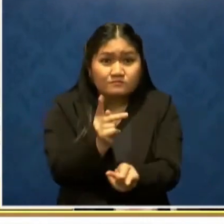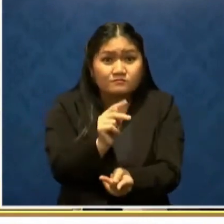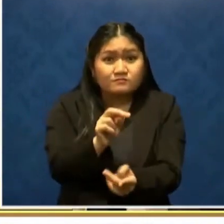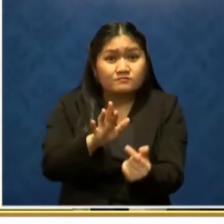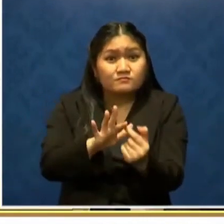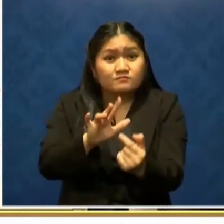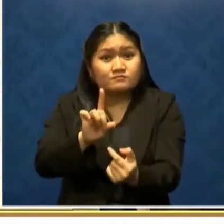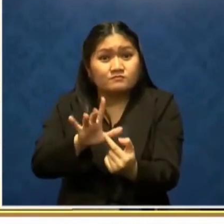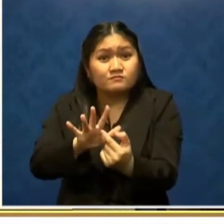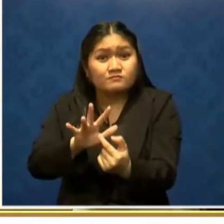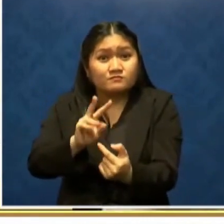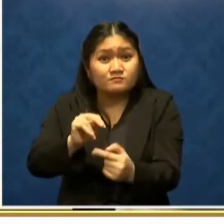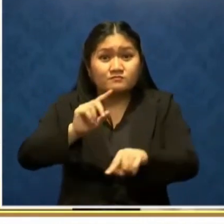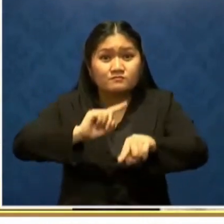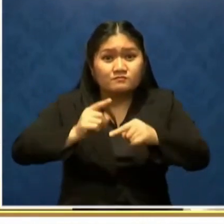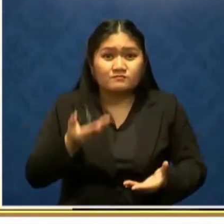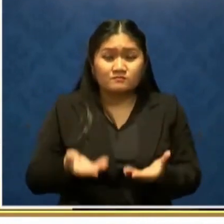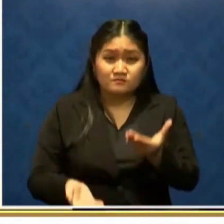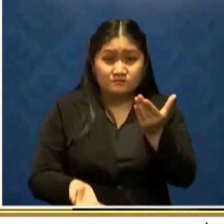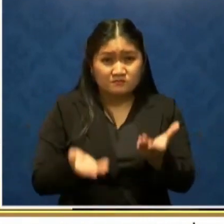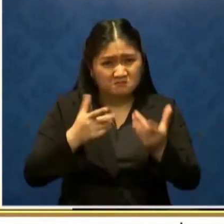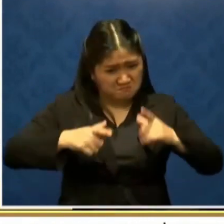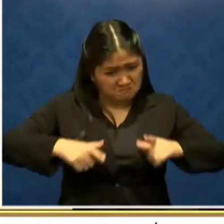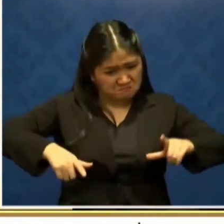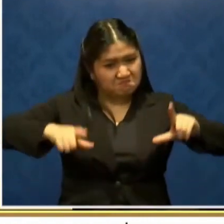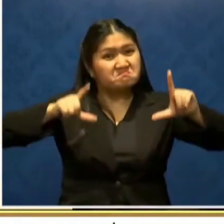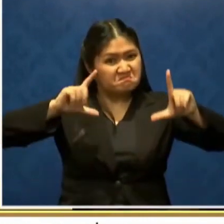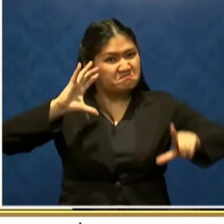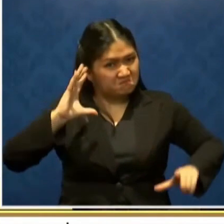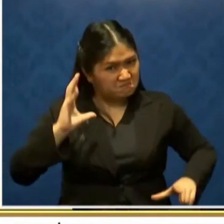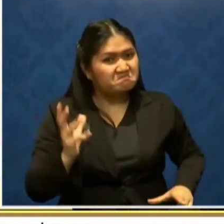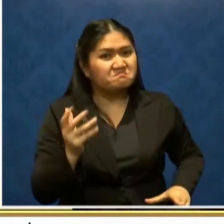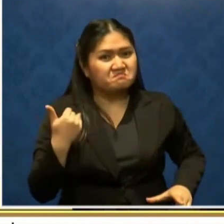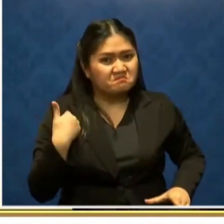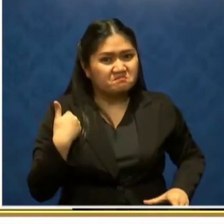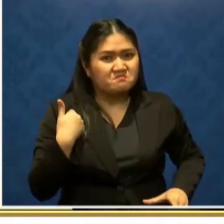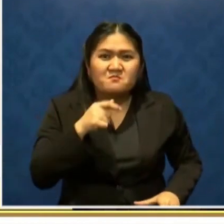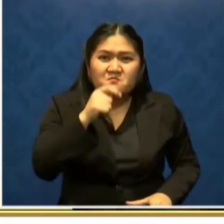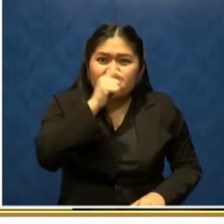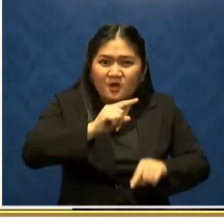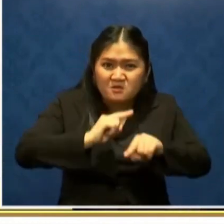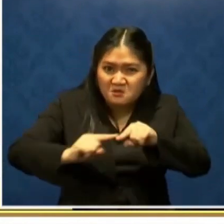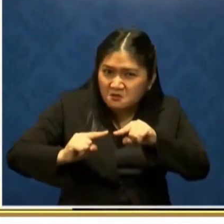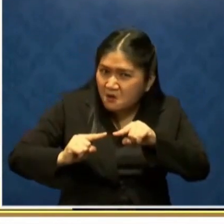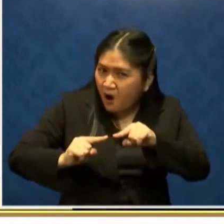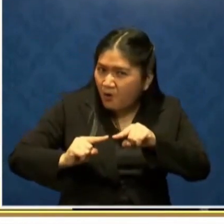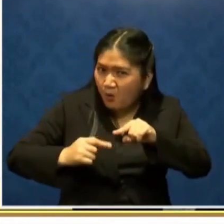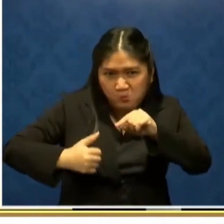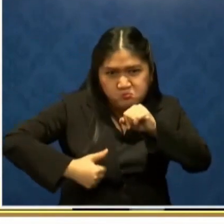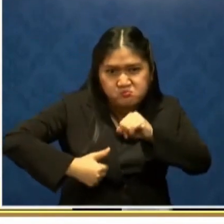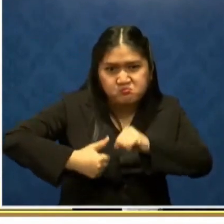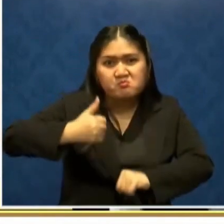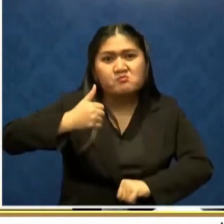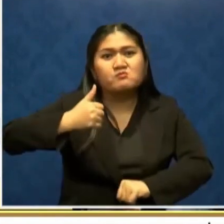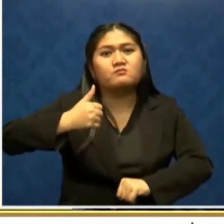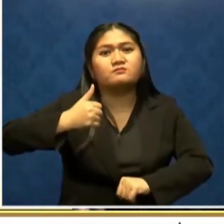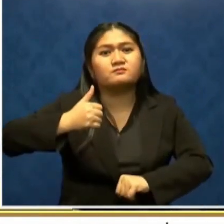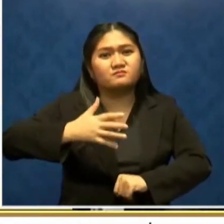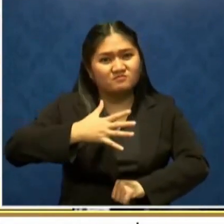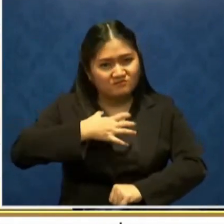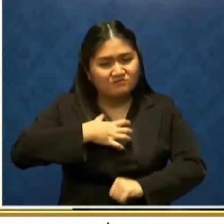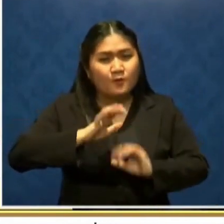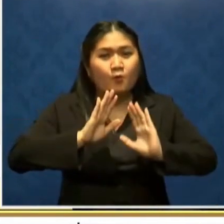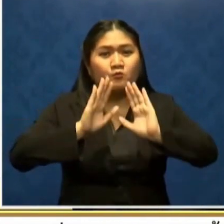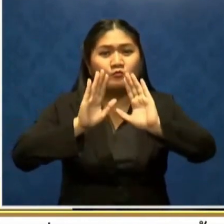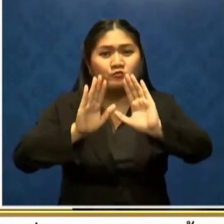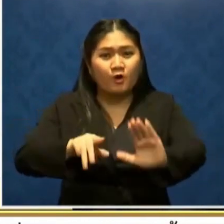์นประเท tune น bone human systemไม่วาจะเป็นห่าอนการกินก็ไมเป็นสองลองไครทัอมสัครัผมอยากจะ